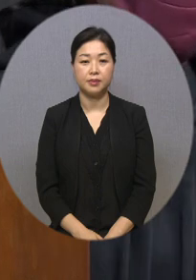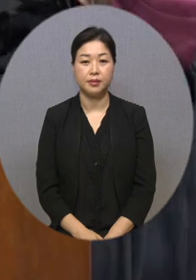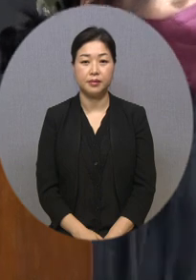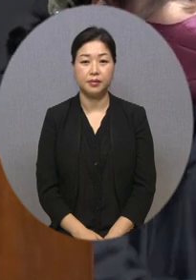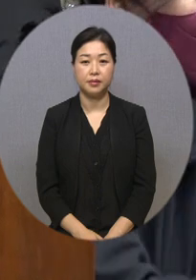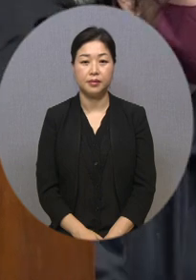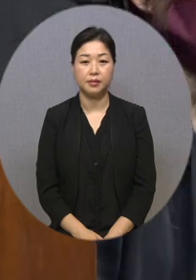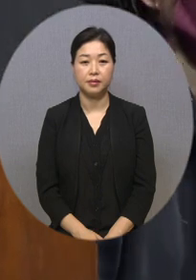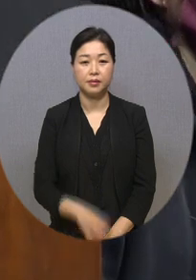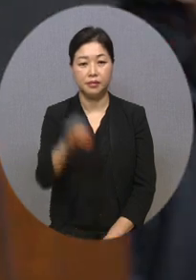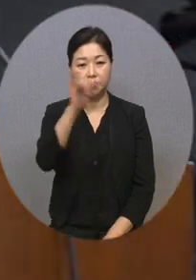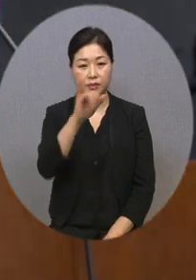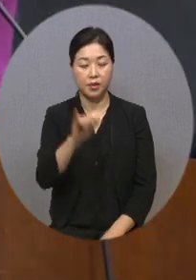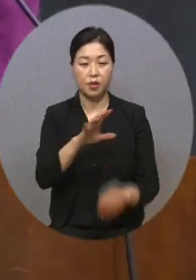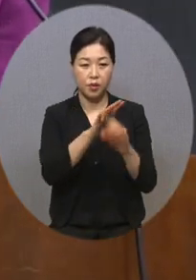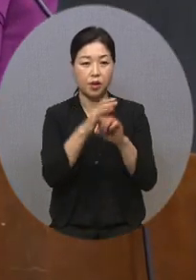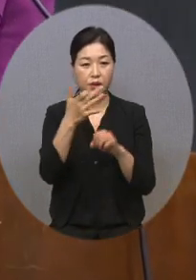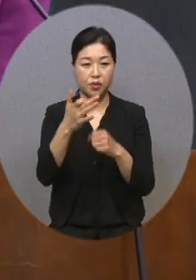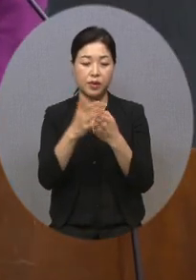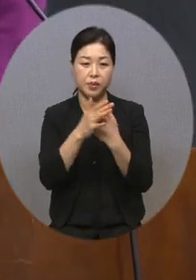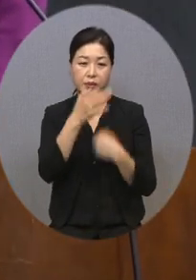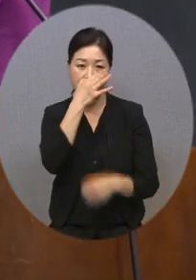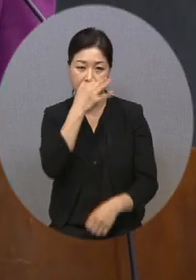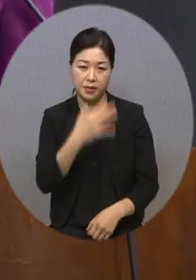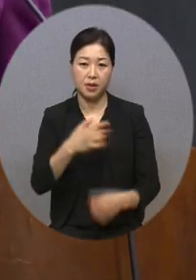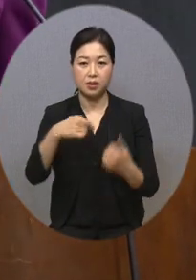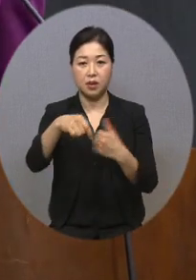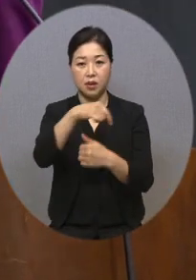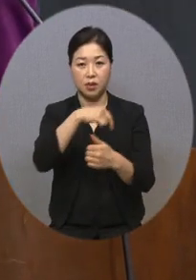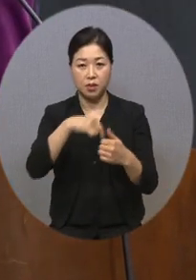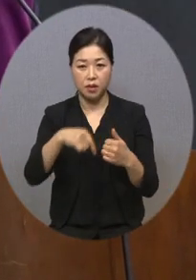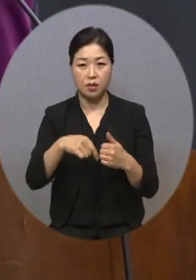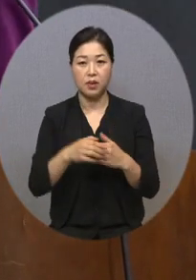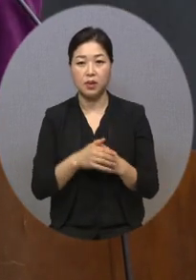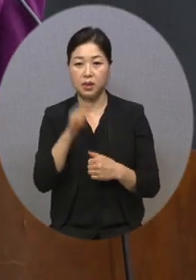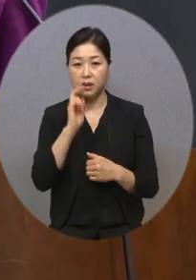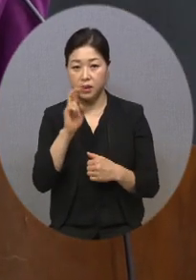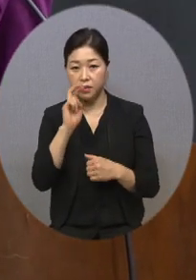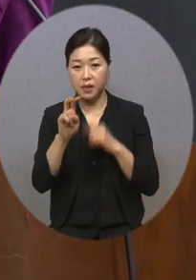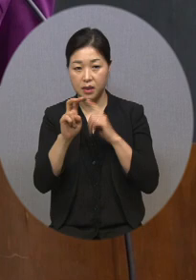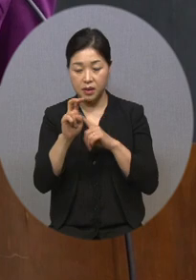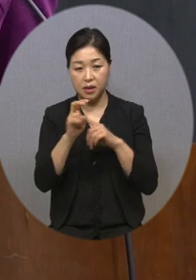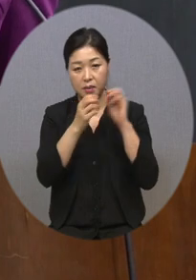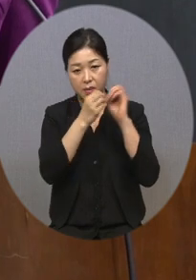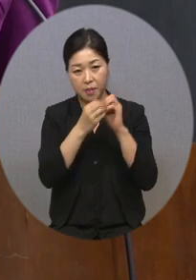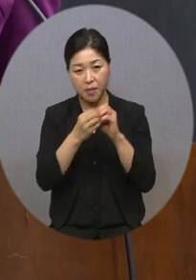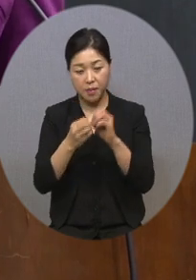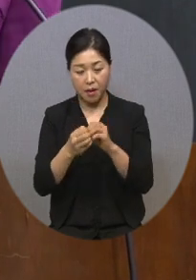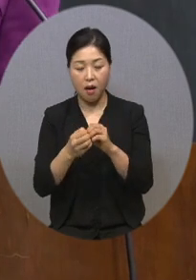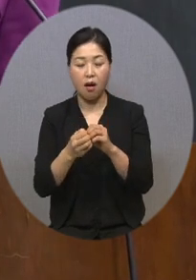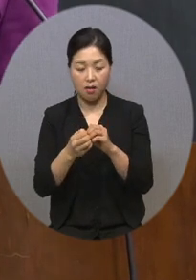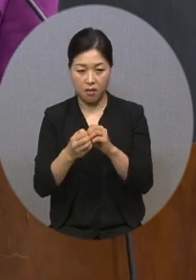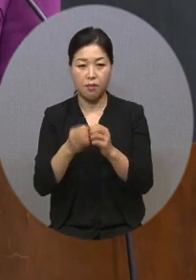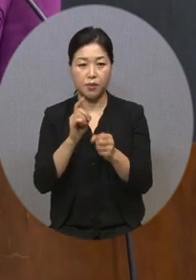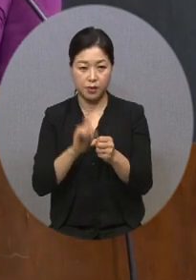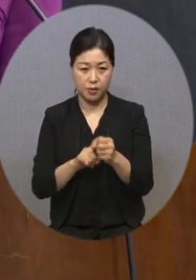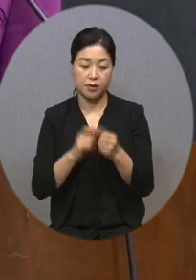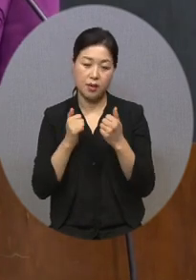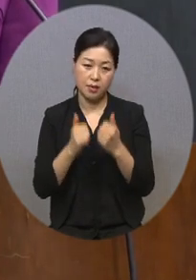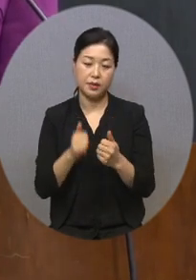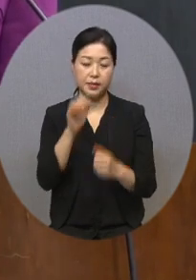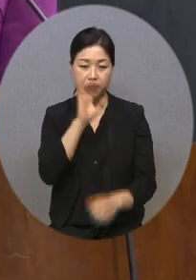네, 전국이 코로나19로 힘겨운 상황 속에서도 우리 음악의 명맥을 또 이어가기 위해서 정말